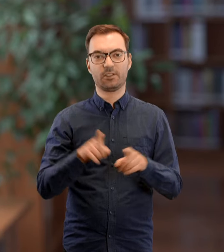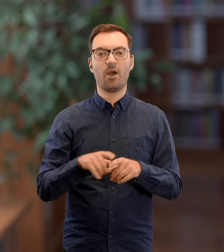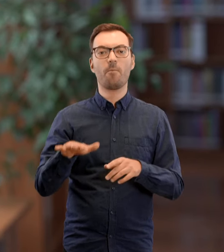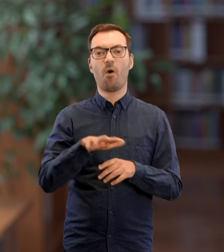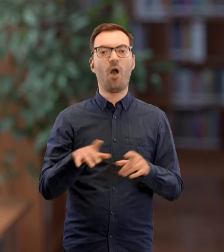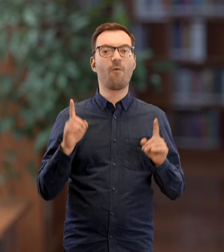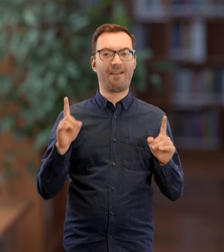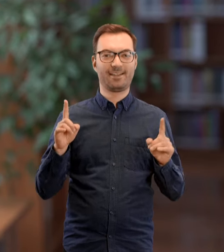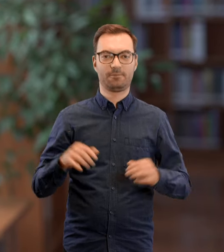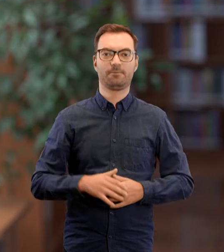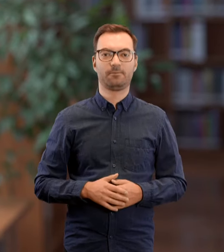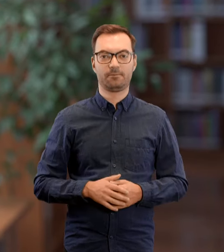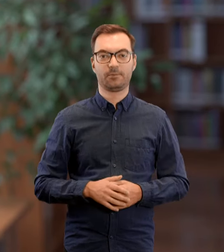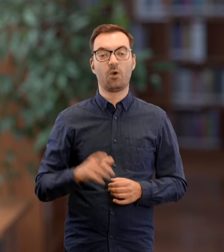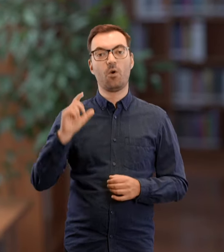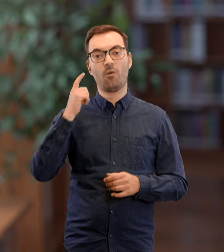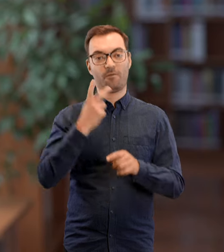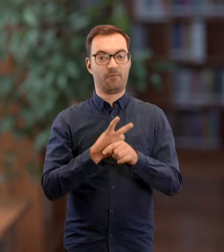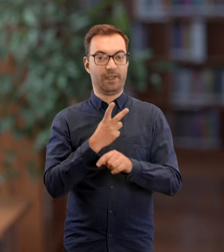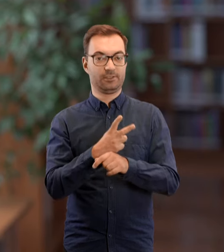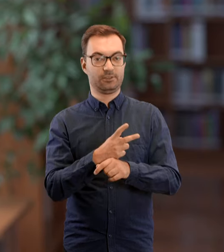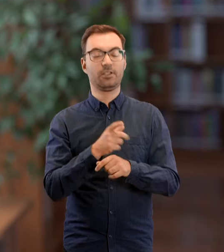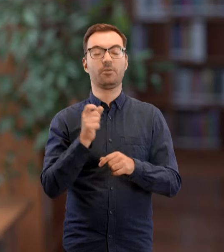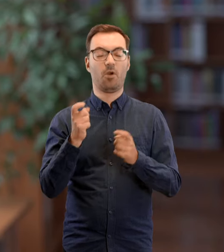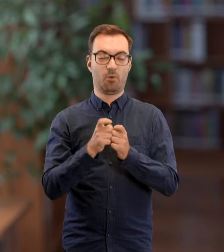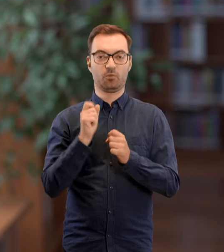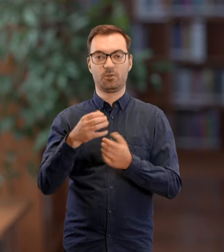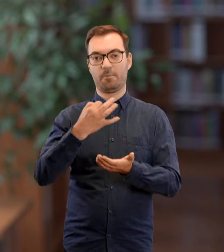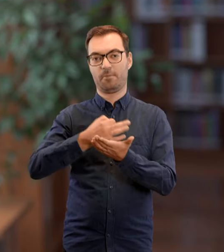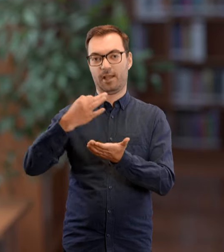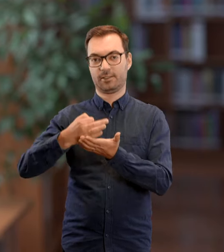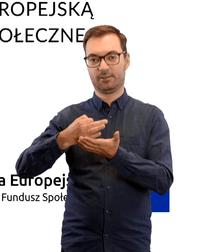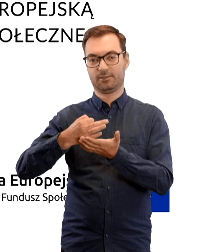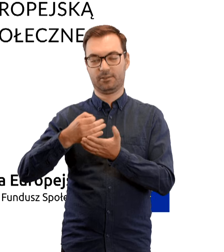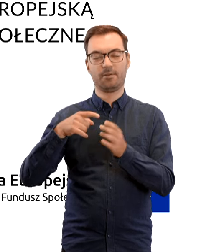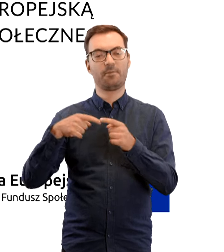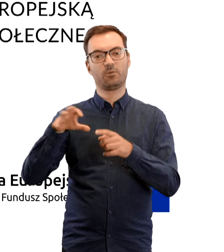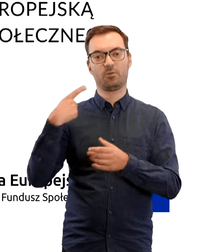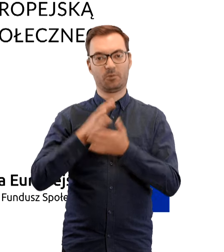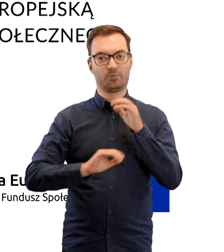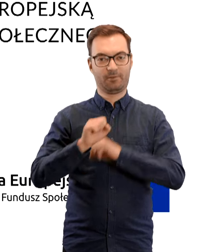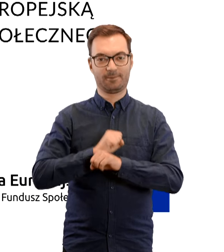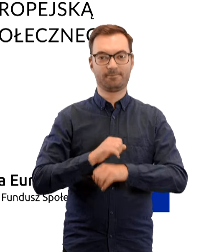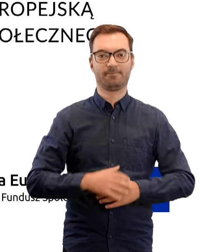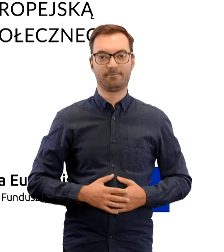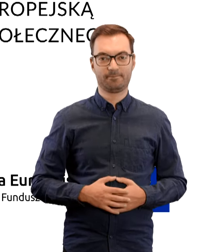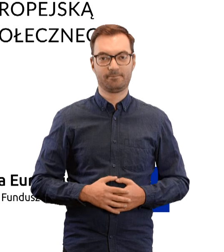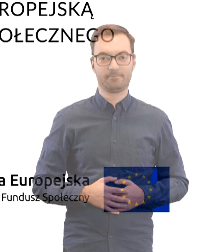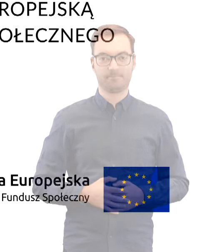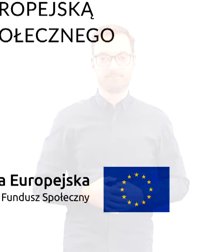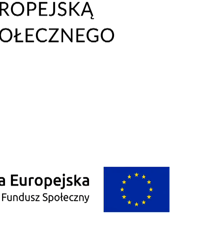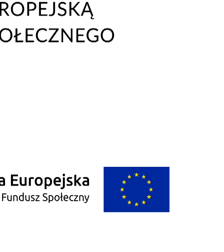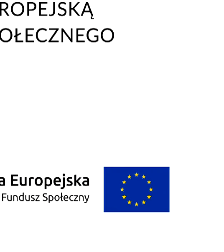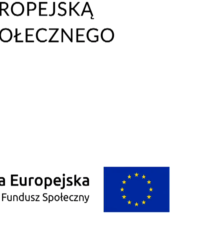uwagi. Blisko głównego wejścia do budynku przewidziano miejsca postojowe dla osób z niepełnosprawnością. Napis: projekt Zrównoważony